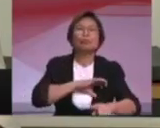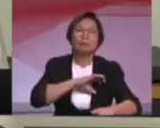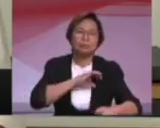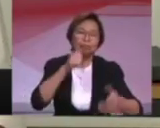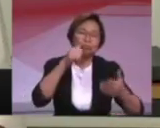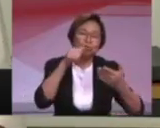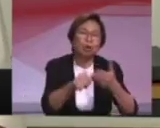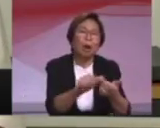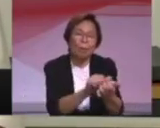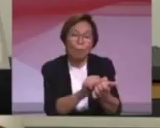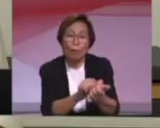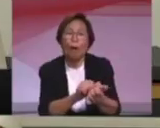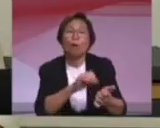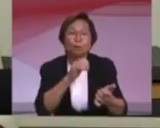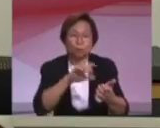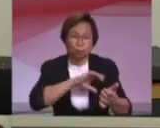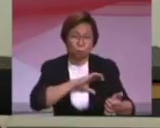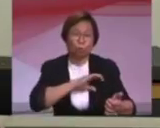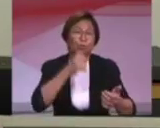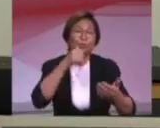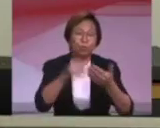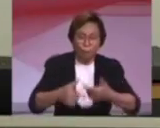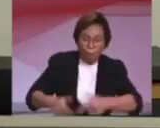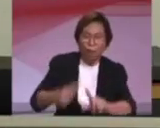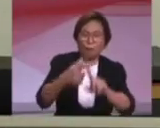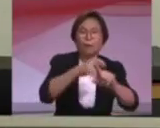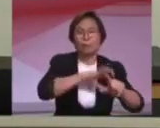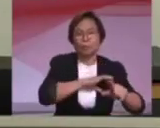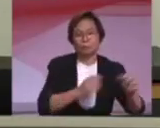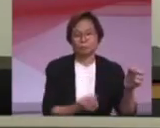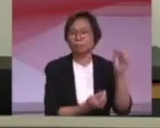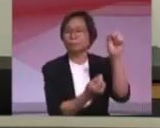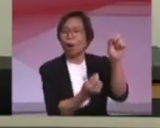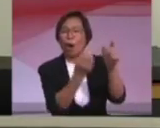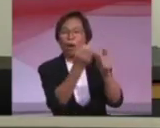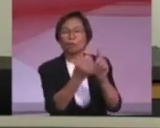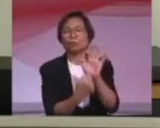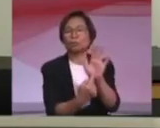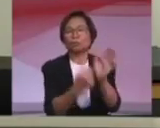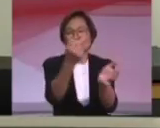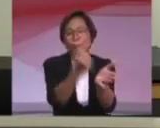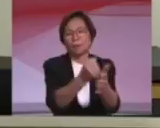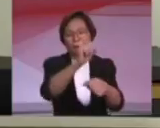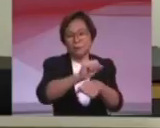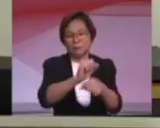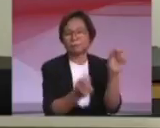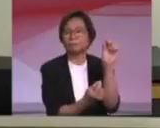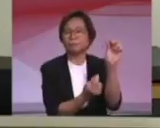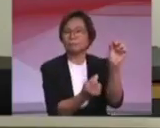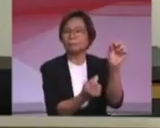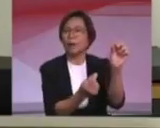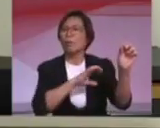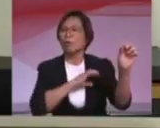polis untuk rentas negeri ini ataupun menunjukkan pas kerja kepada pihak